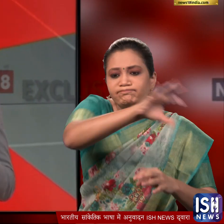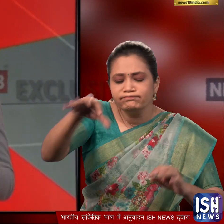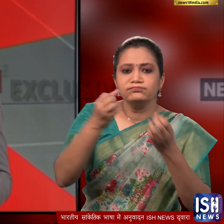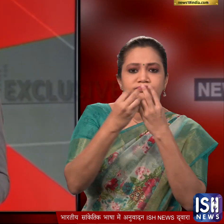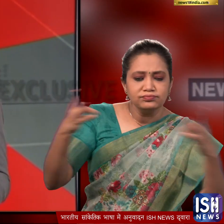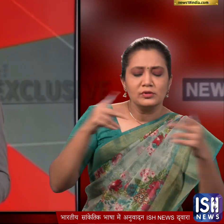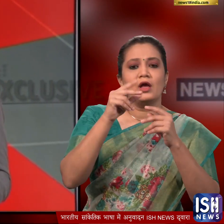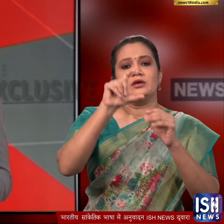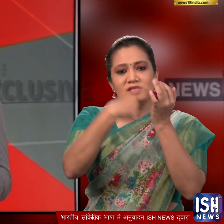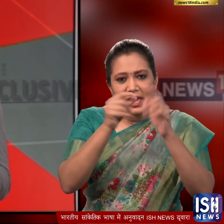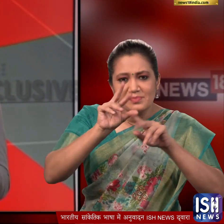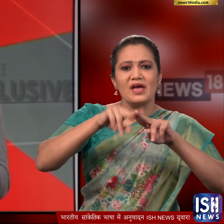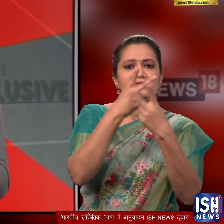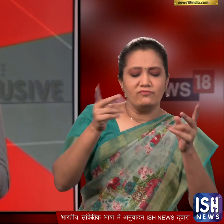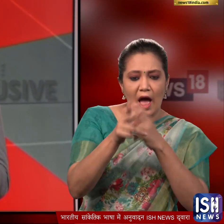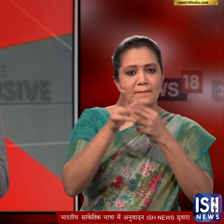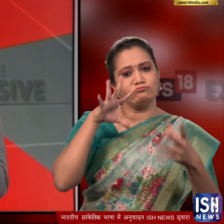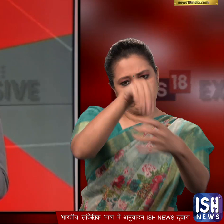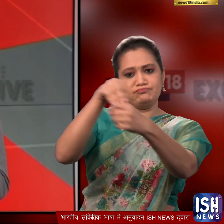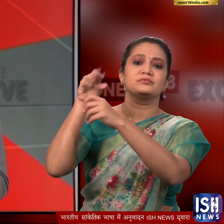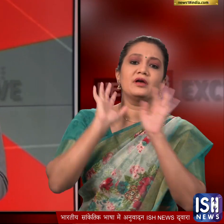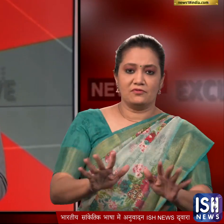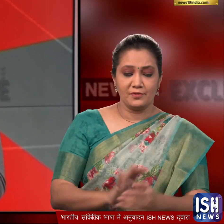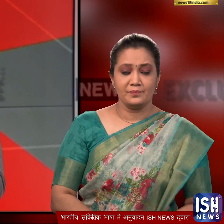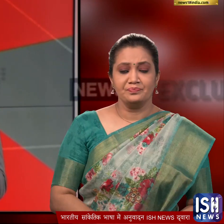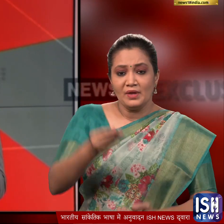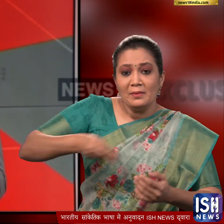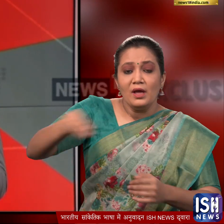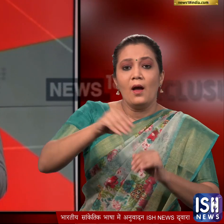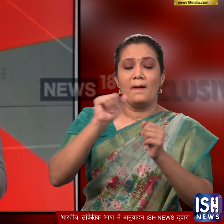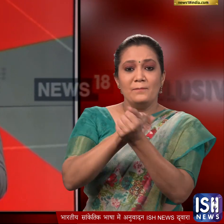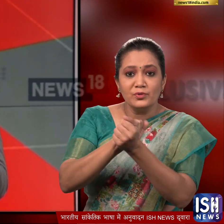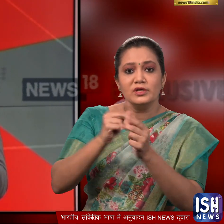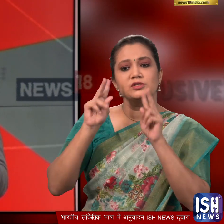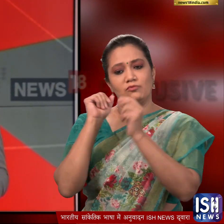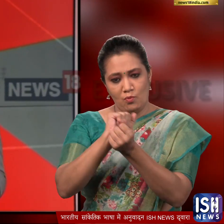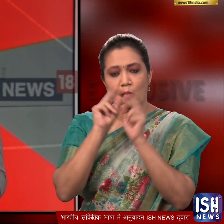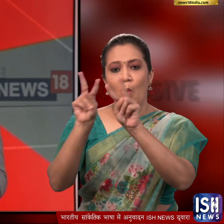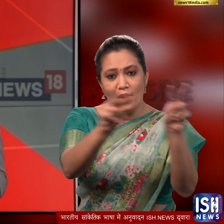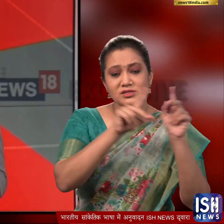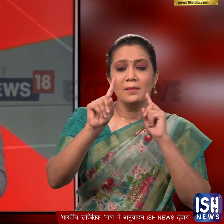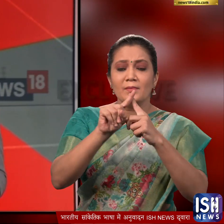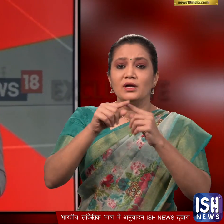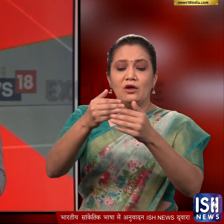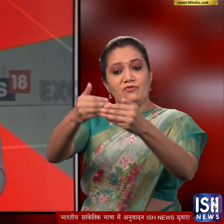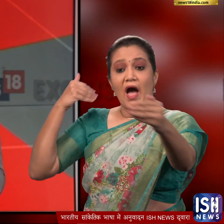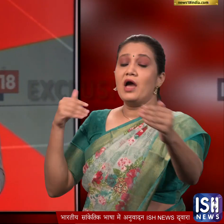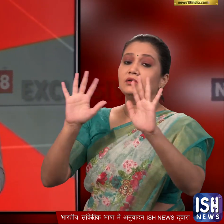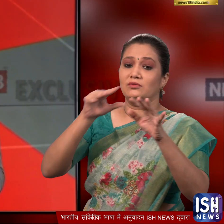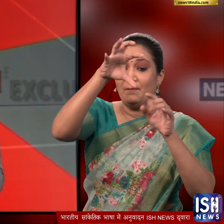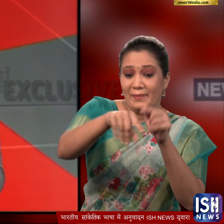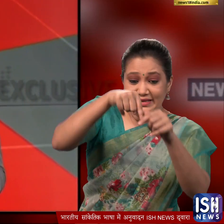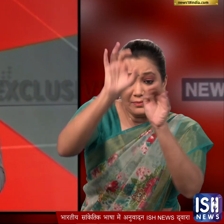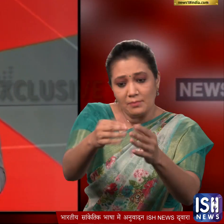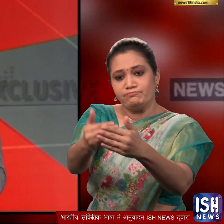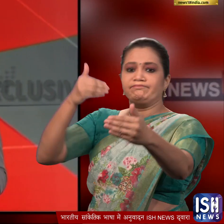बूथों पर बड़े पैमाने पर अर्धसैनिक बल के जवान तैनात करने का फैसला किया। पश्चिम बंगाल की पुलिस की ड्यूटी चुनाव में रहेगी, लेकिन उन्हें पोलिंग बूथ से 100 मीटर